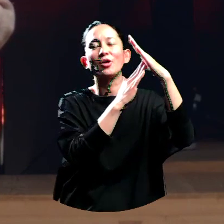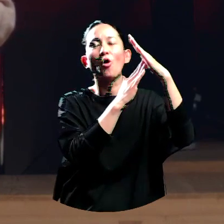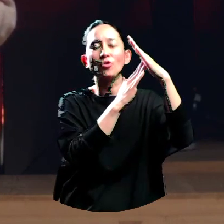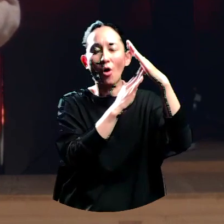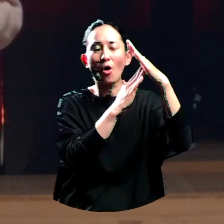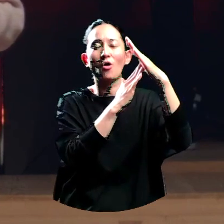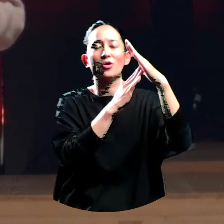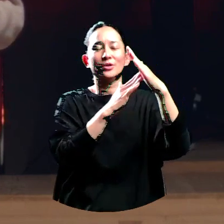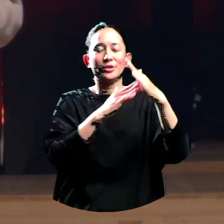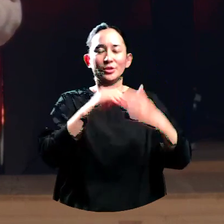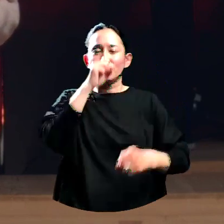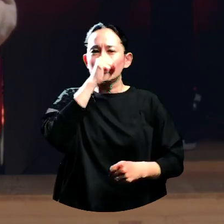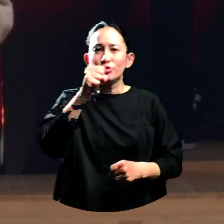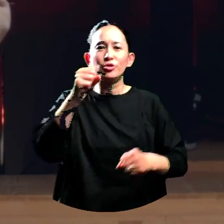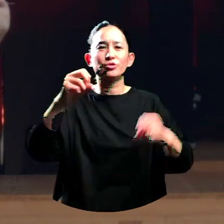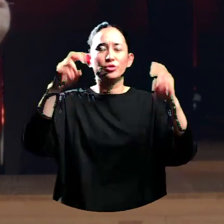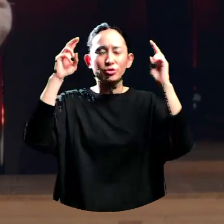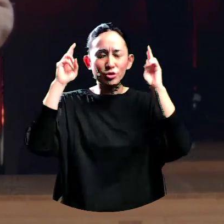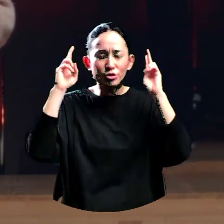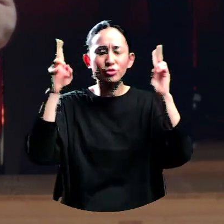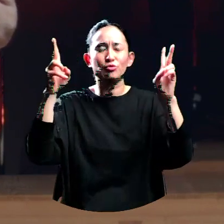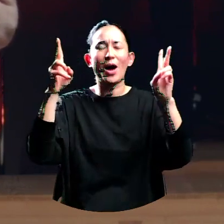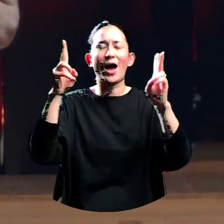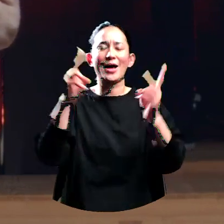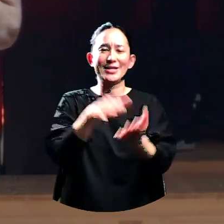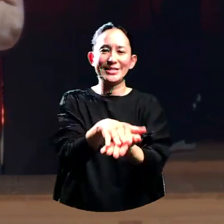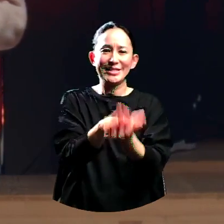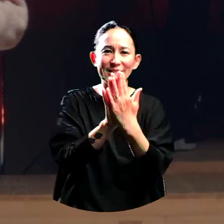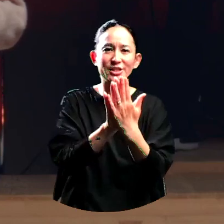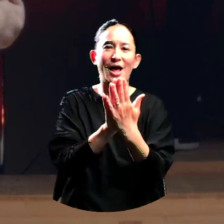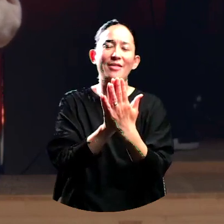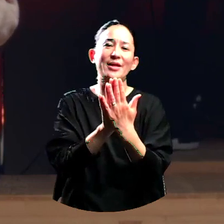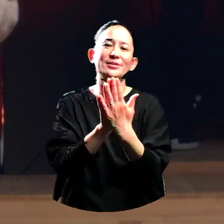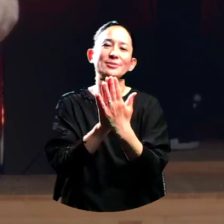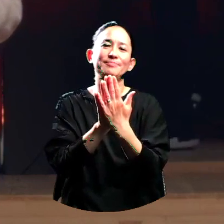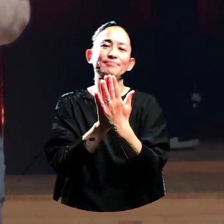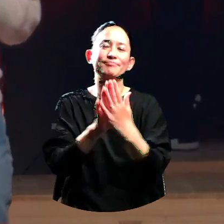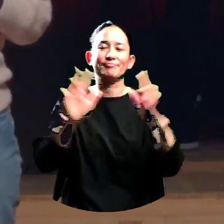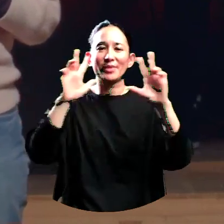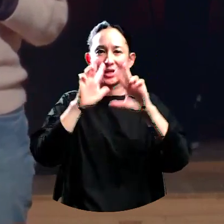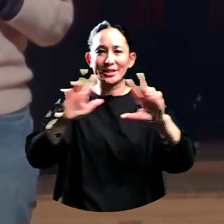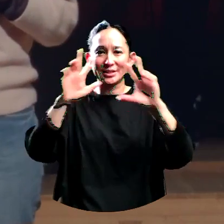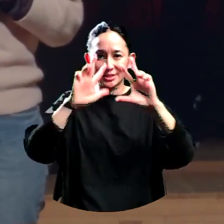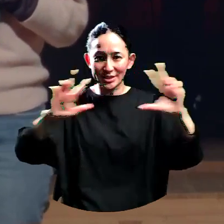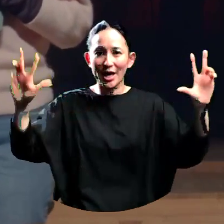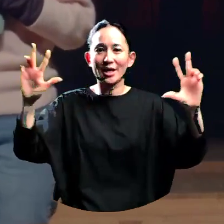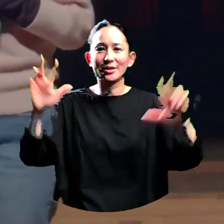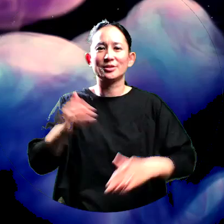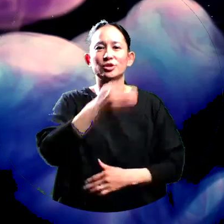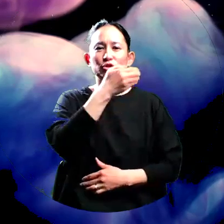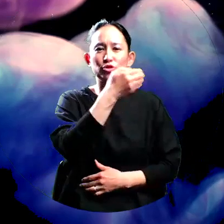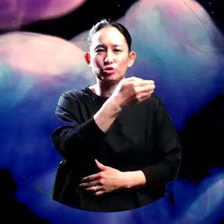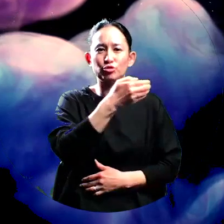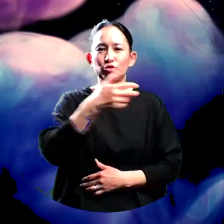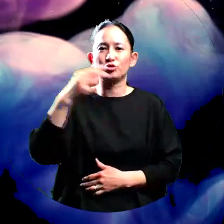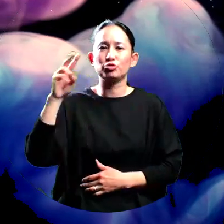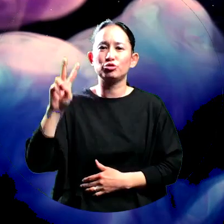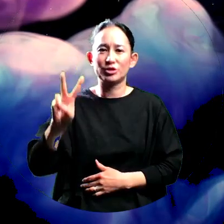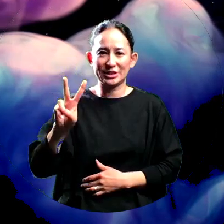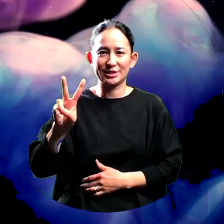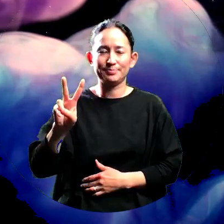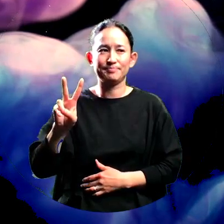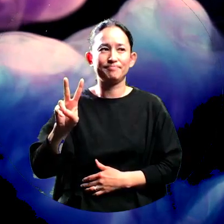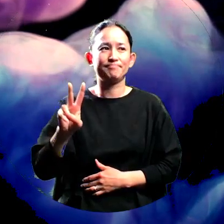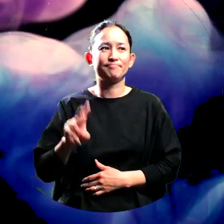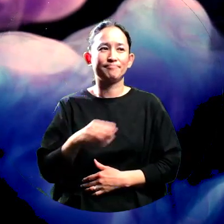Easter is the greatest news of all time. 聖書にこのような言葉があります。詩篇の92編の言葉、スクリーンにも出ると思います。 Let us